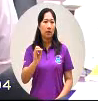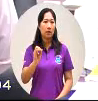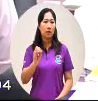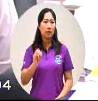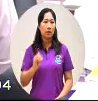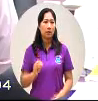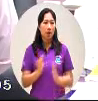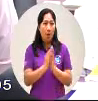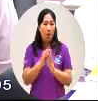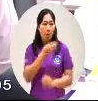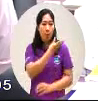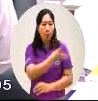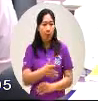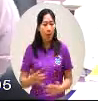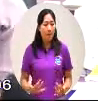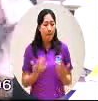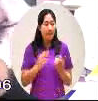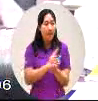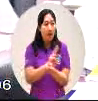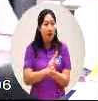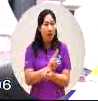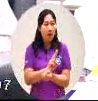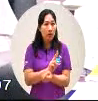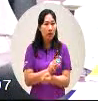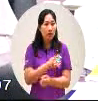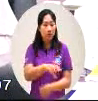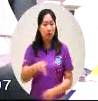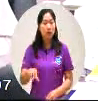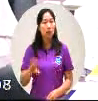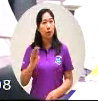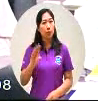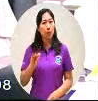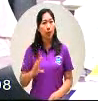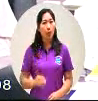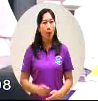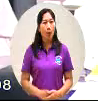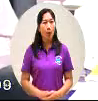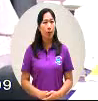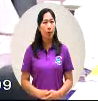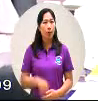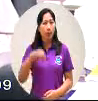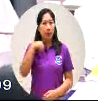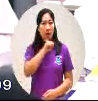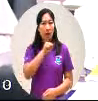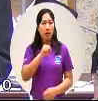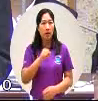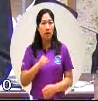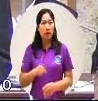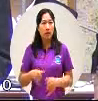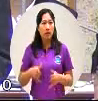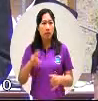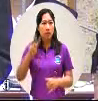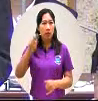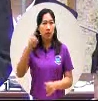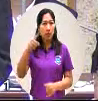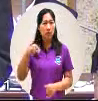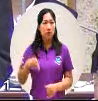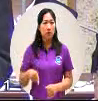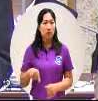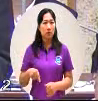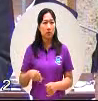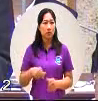没有，茂林有没有？ 是，跟科研报告，因为台二十一线现在公路局甲线都